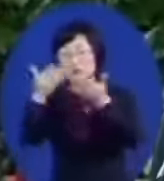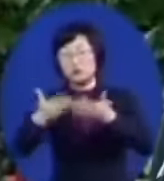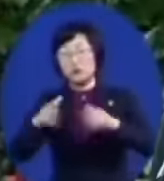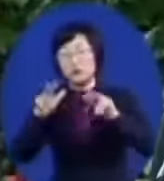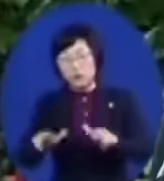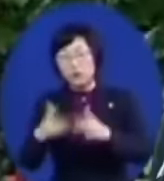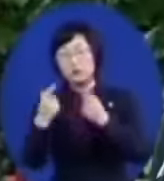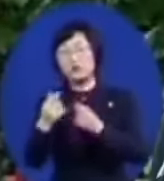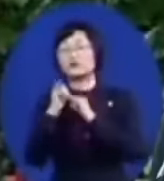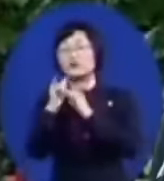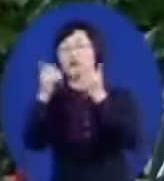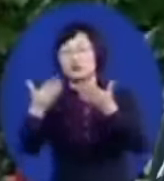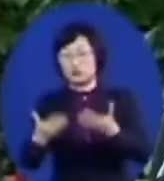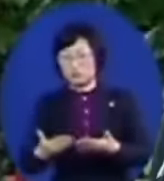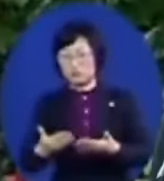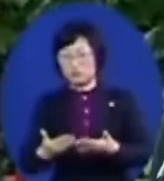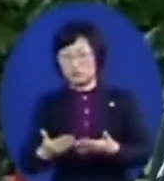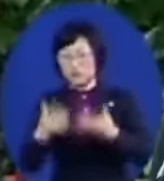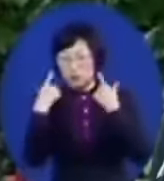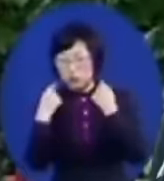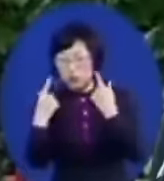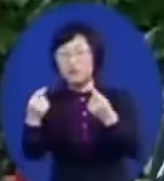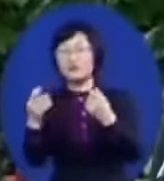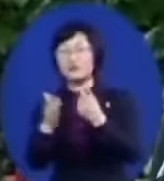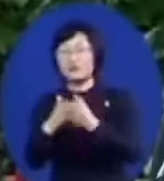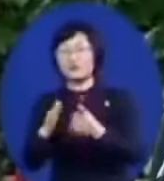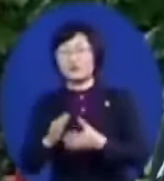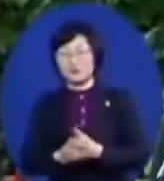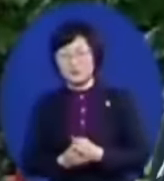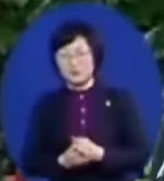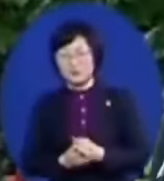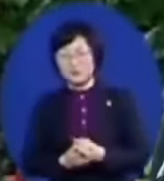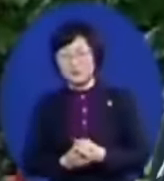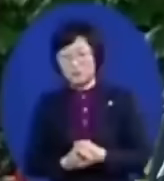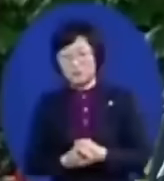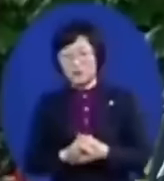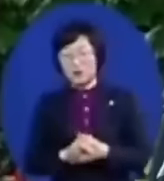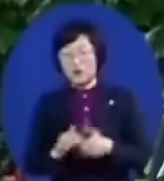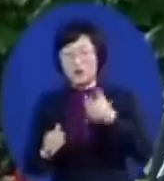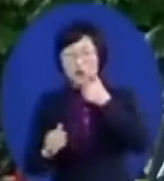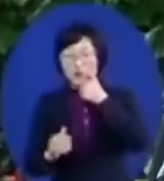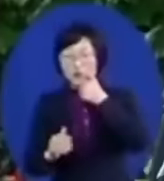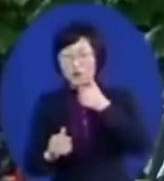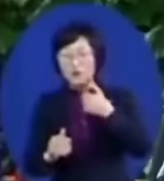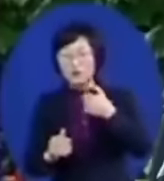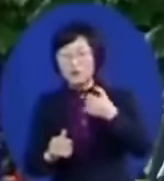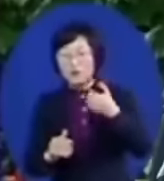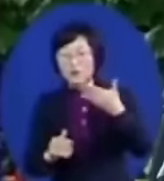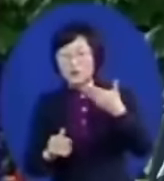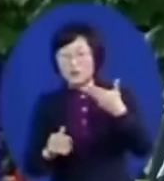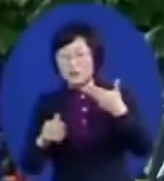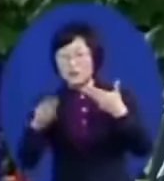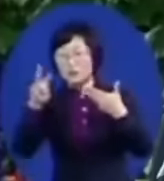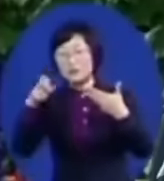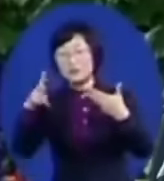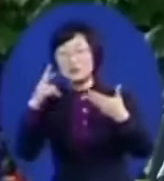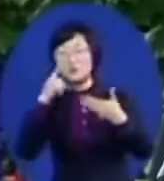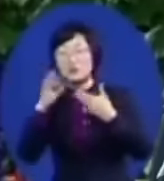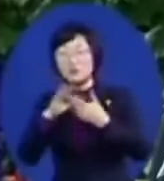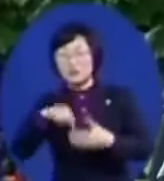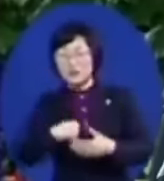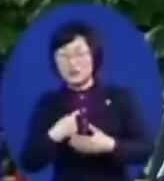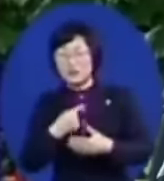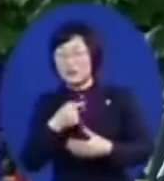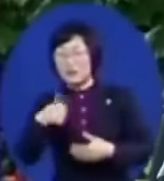안 주시는 예수님이 아니십니다. 동일한 예수님이십니다. 로마서 8장 32절에 자기 아들을 아끼지 아니하고 우리 모든 사람을